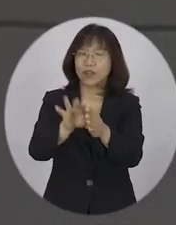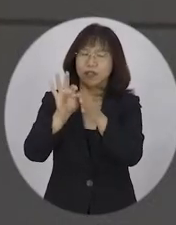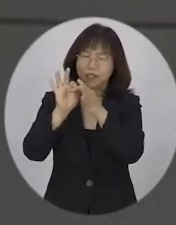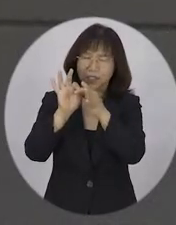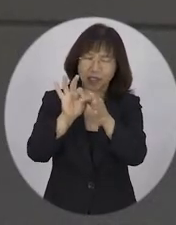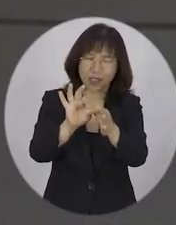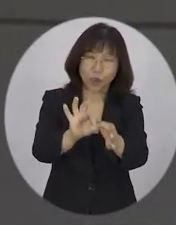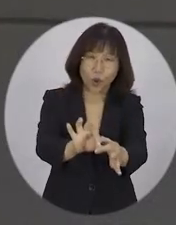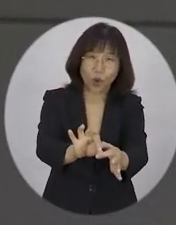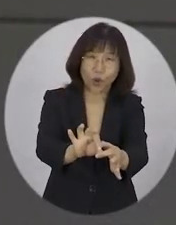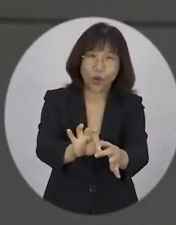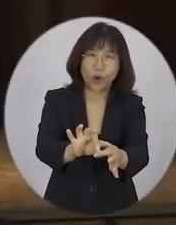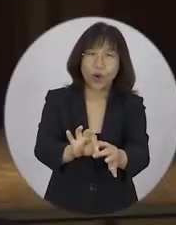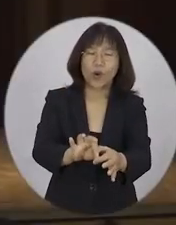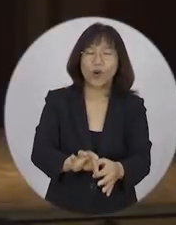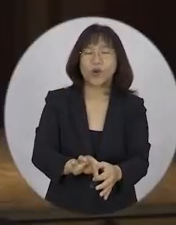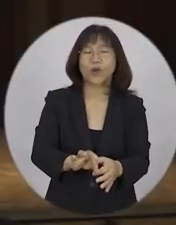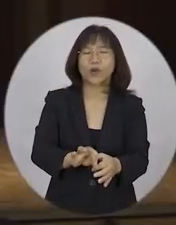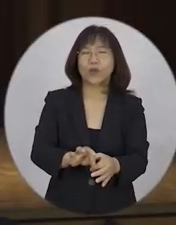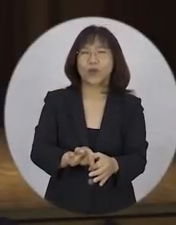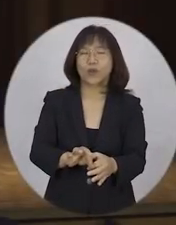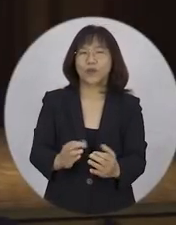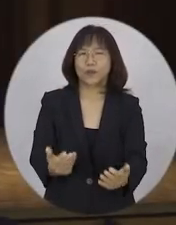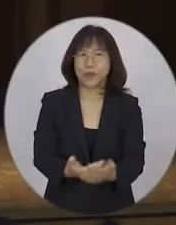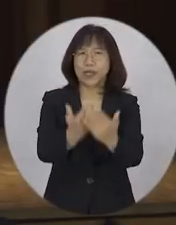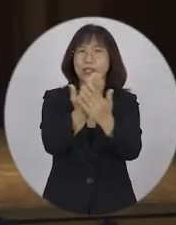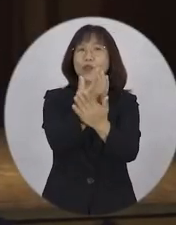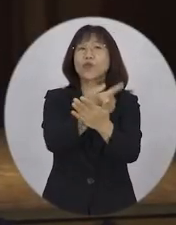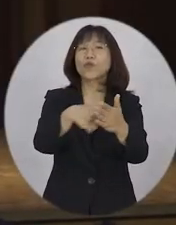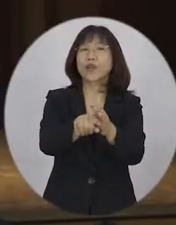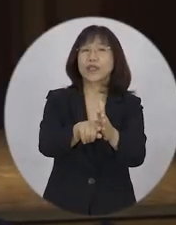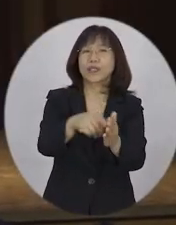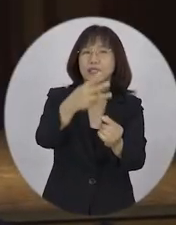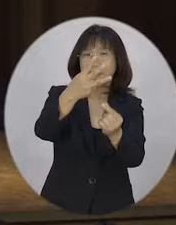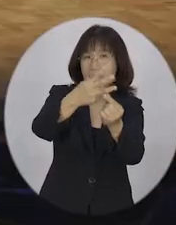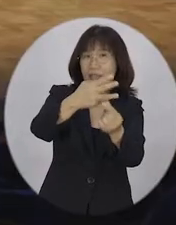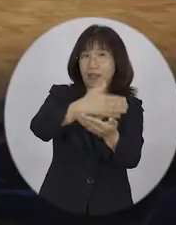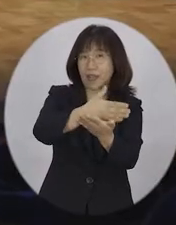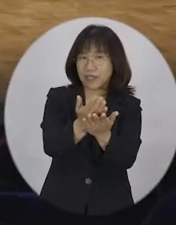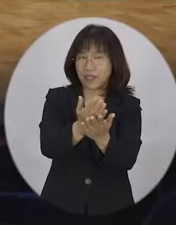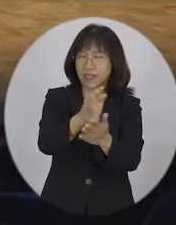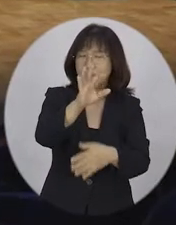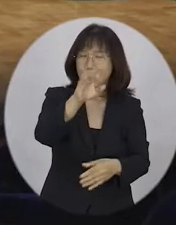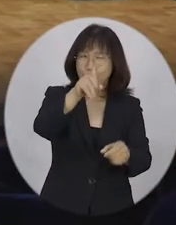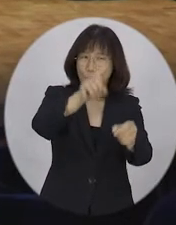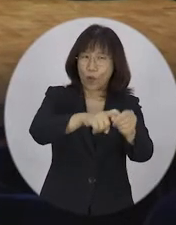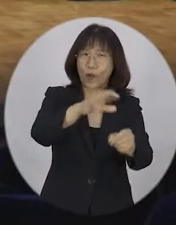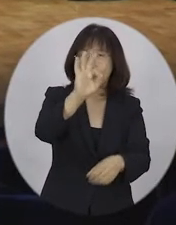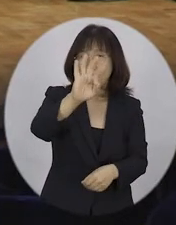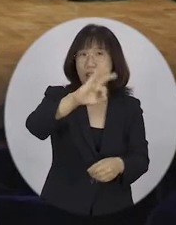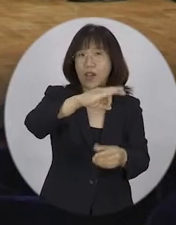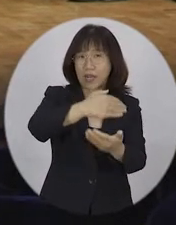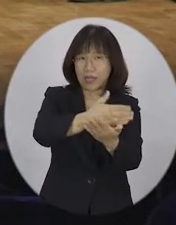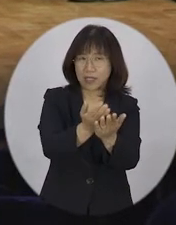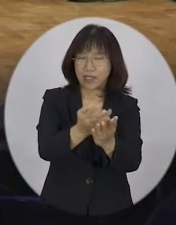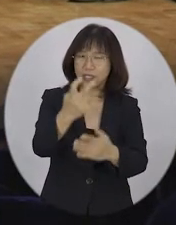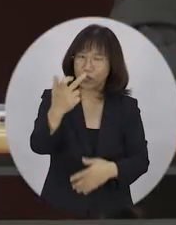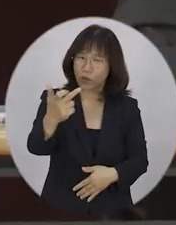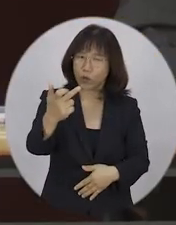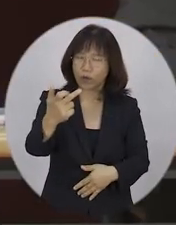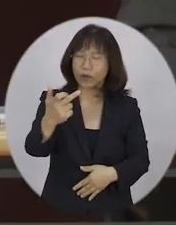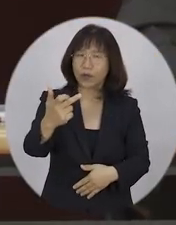균형성장 지속가능한 질적 성장 등 3대 핵심 이슈와 10개 목표 및 17개 전략이 담겨